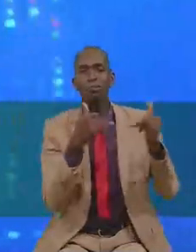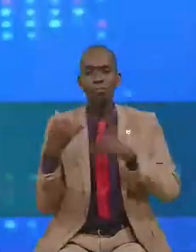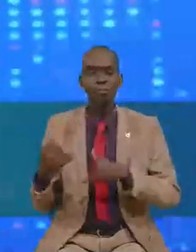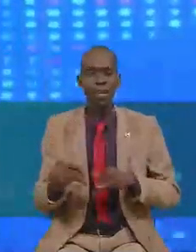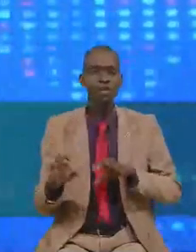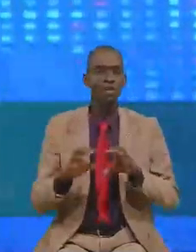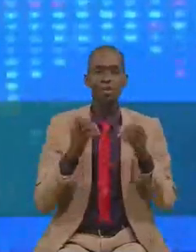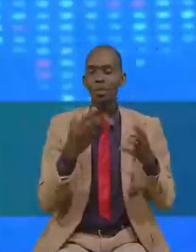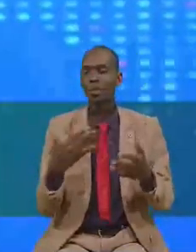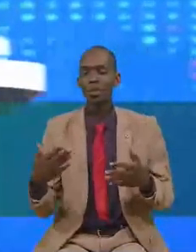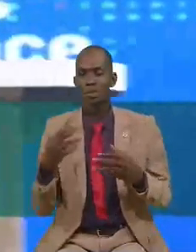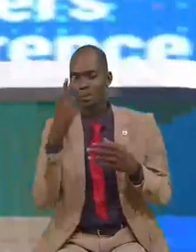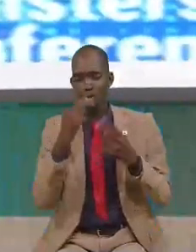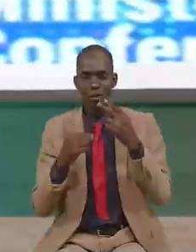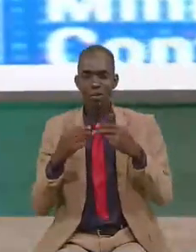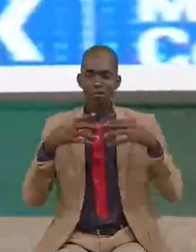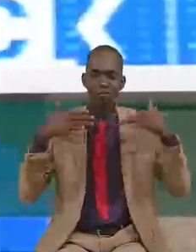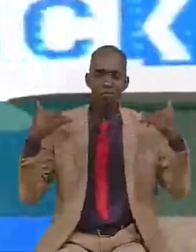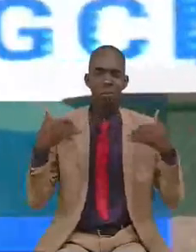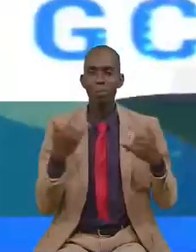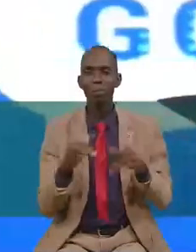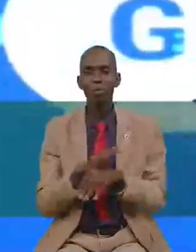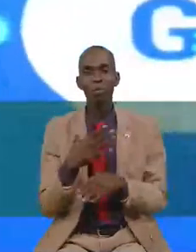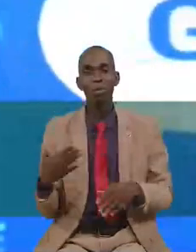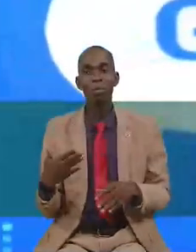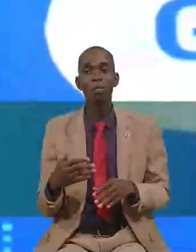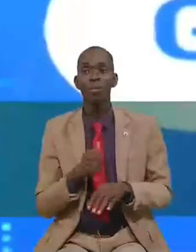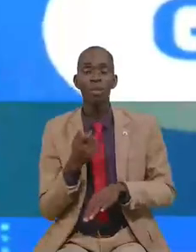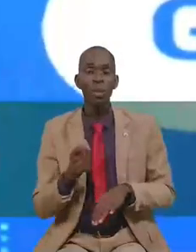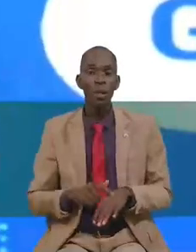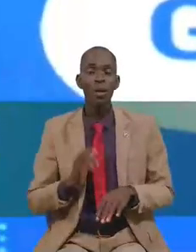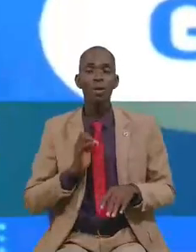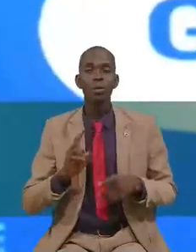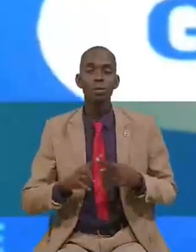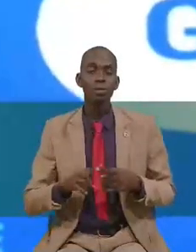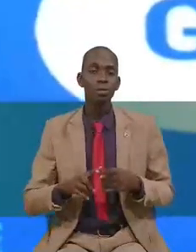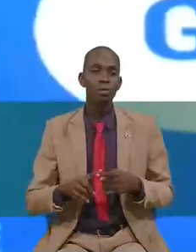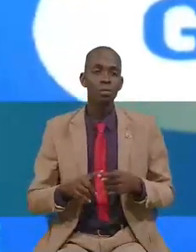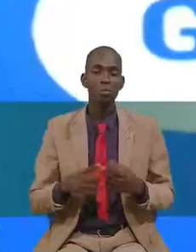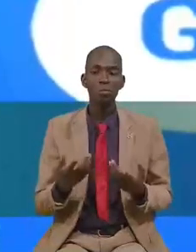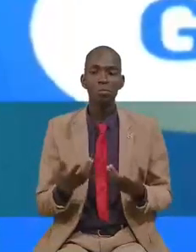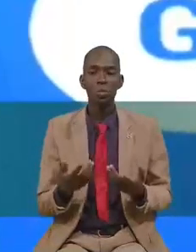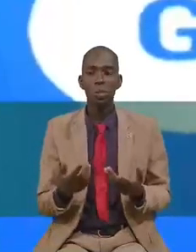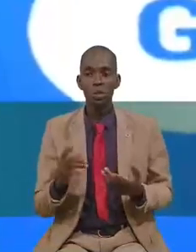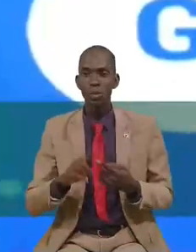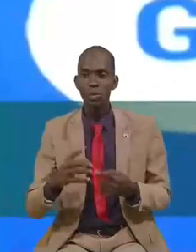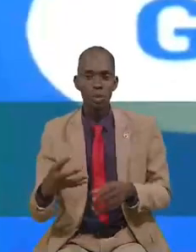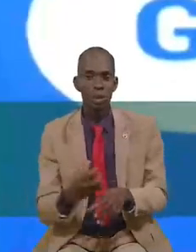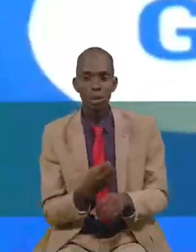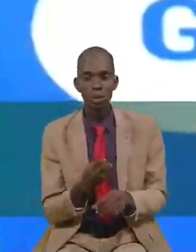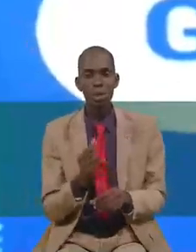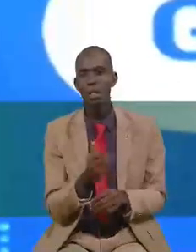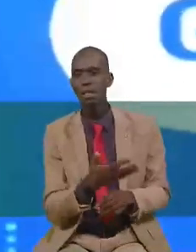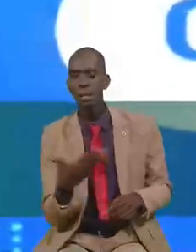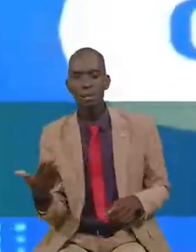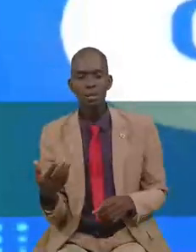Alors, quand je le faisais, je rentrais. Si je veux manger biscuit, j'allais là-bas. Je sais que mon père